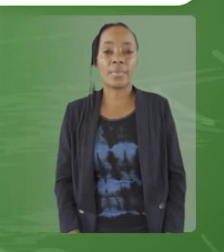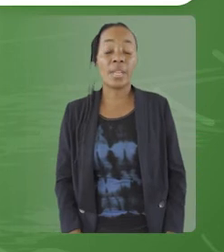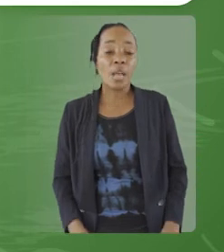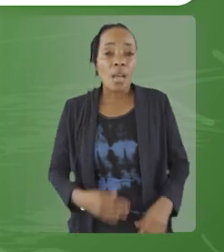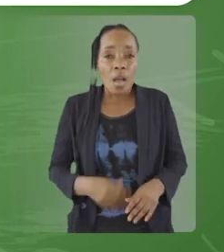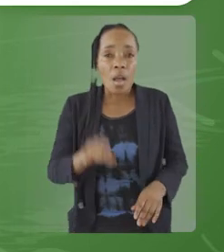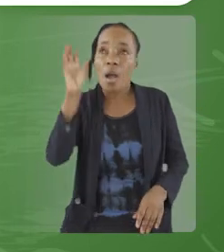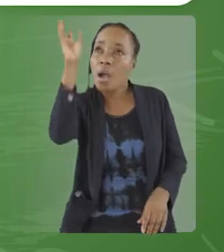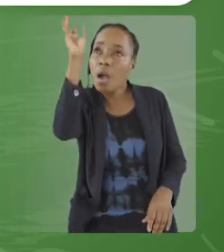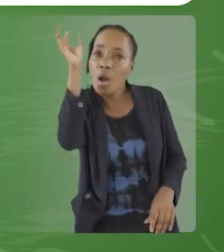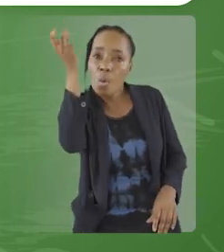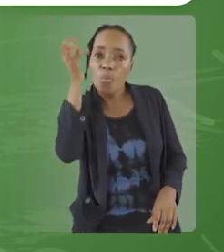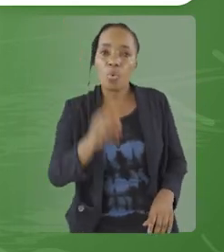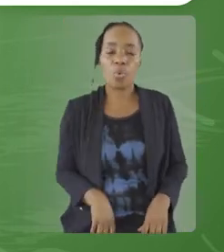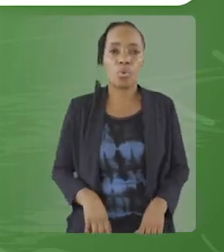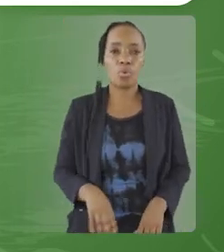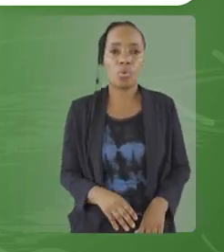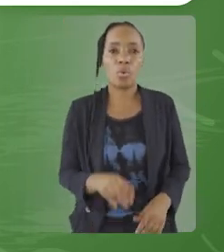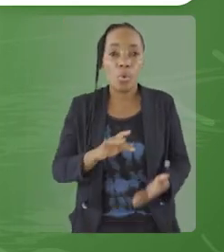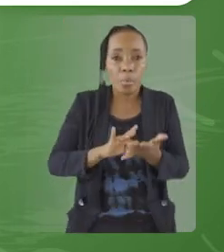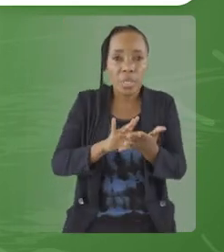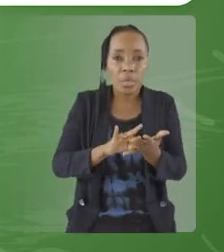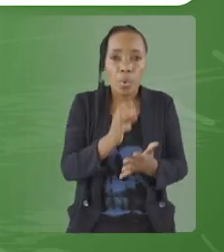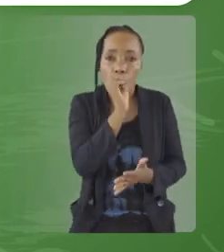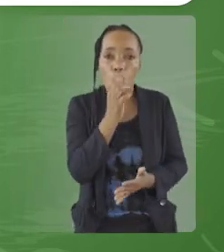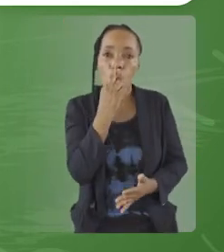l'ampoule, le mercurochrome.